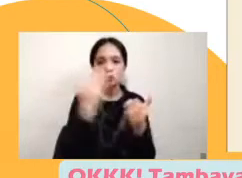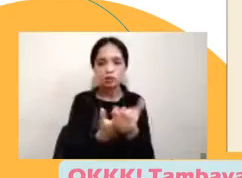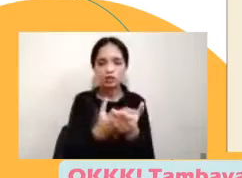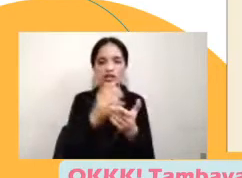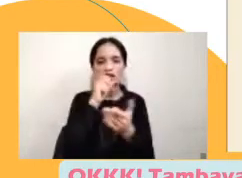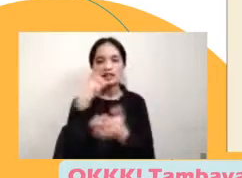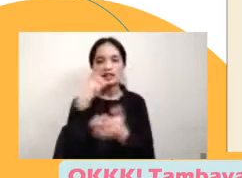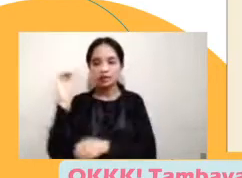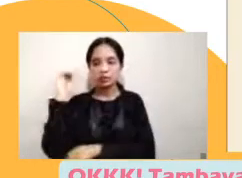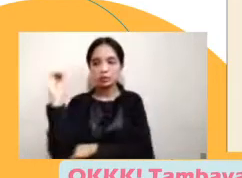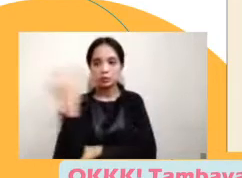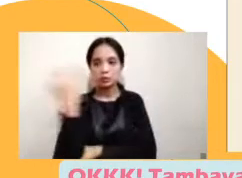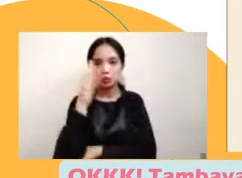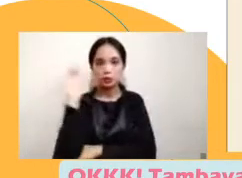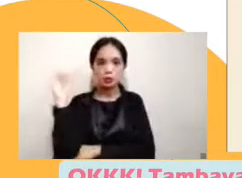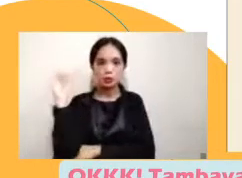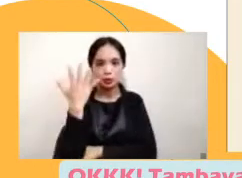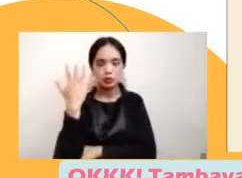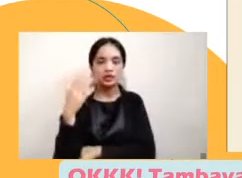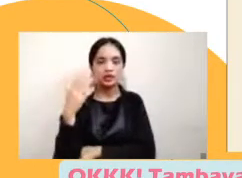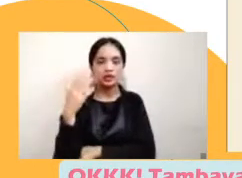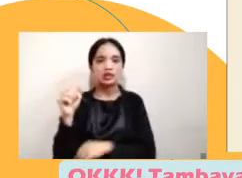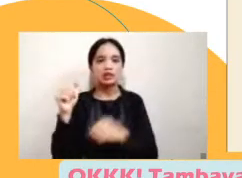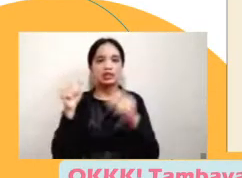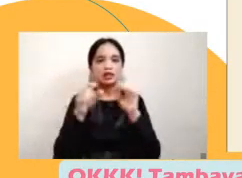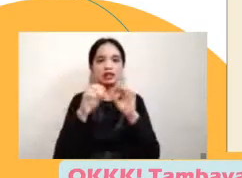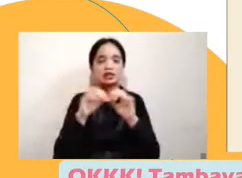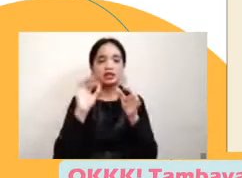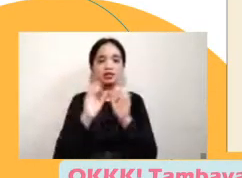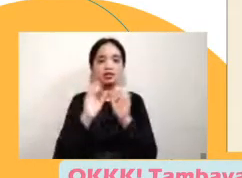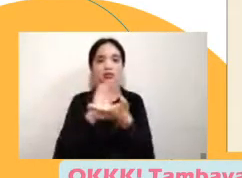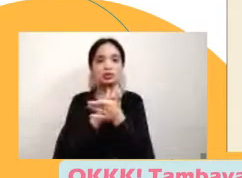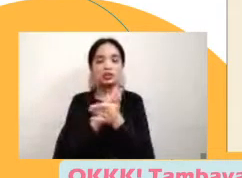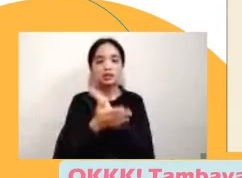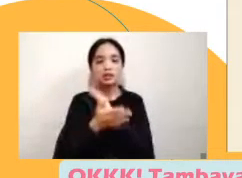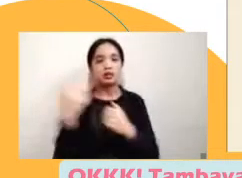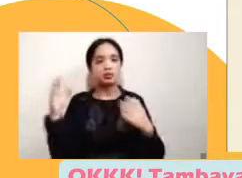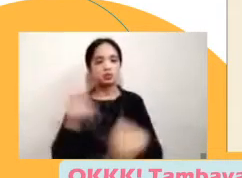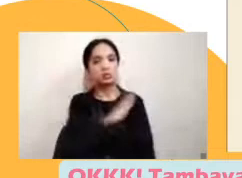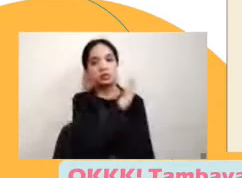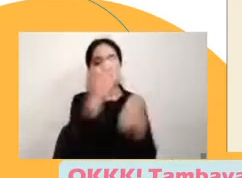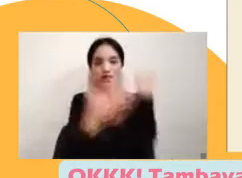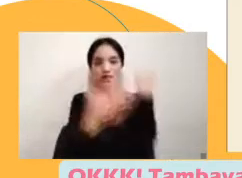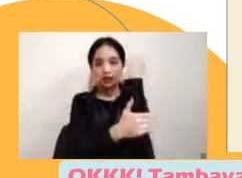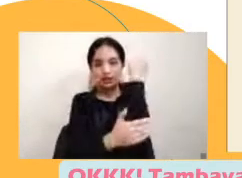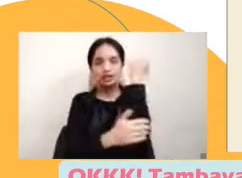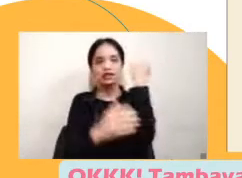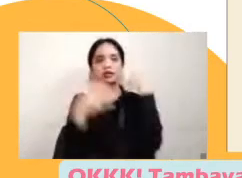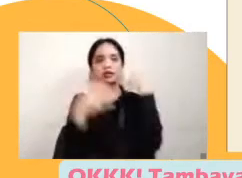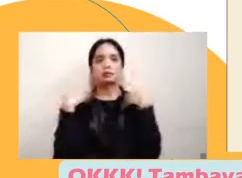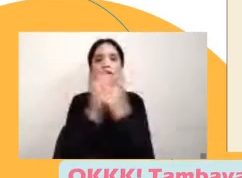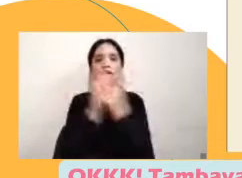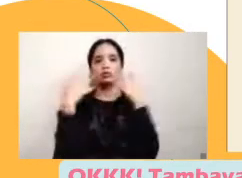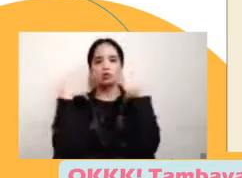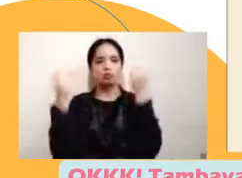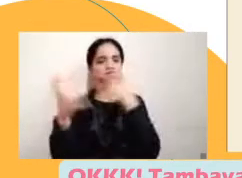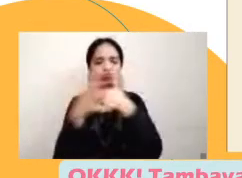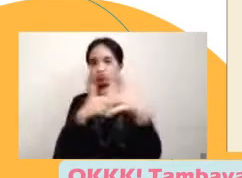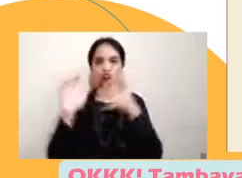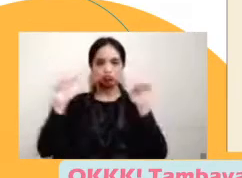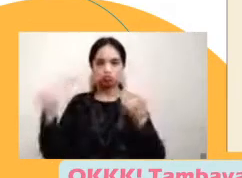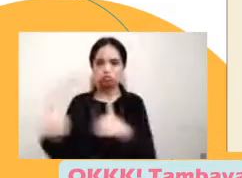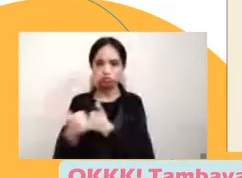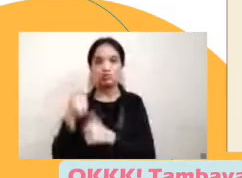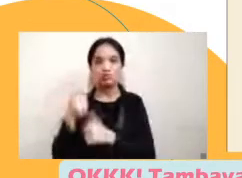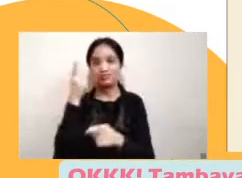puno, higit na matatag, ang kawayan ay higit na matatag sa gitna ng pagsubok, no?